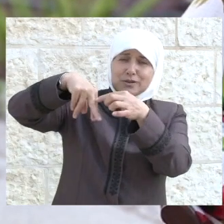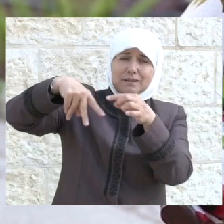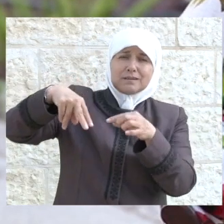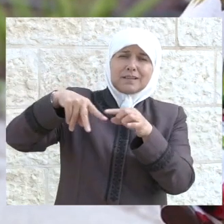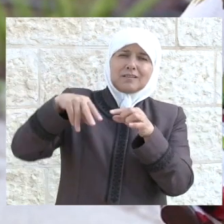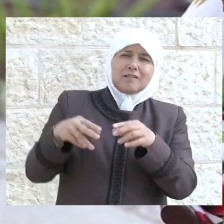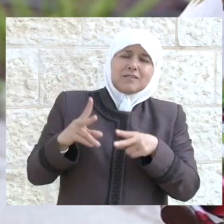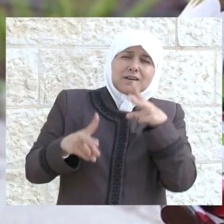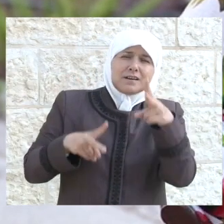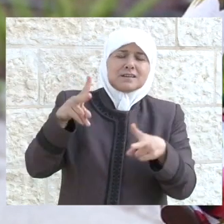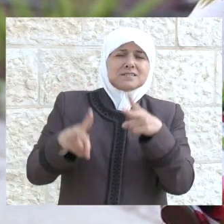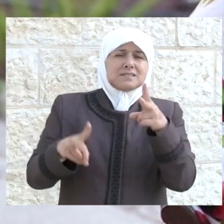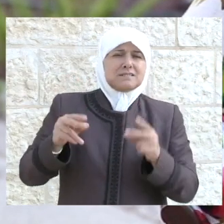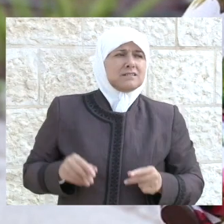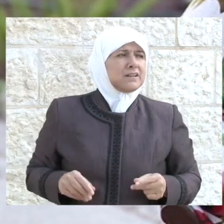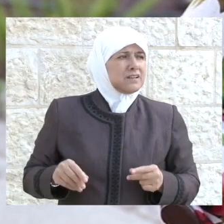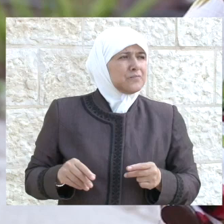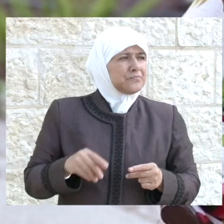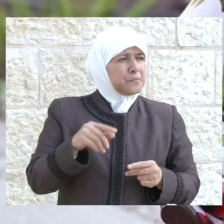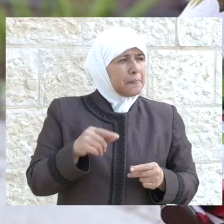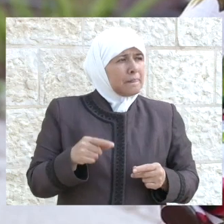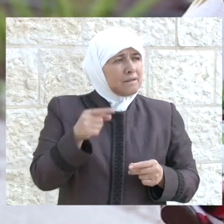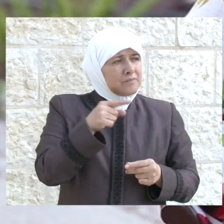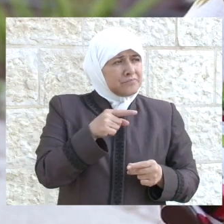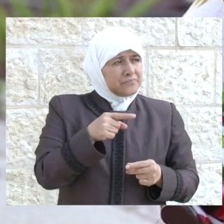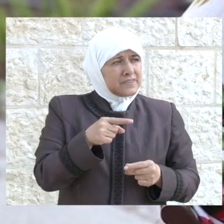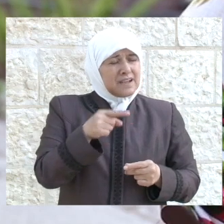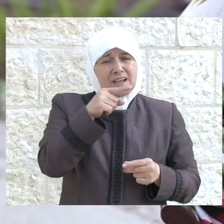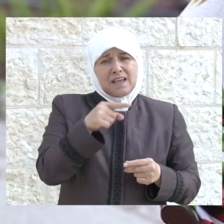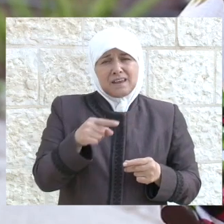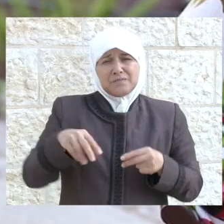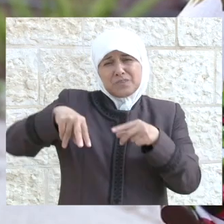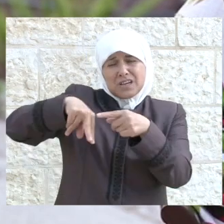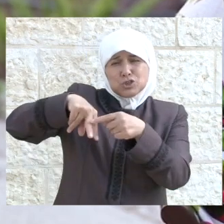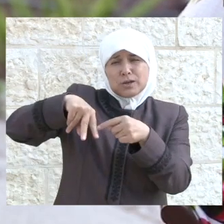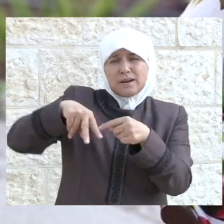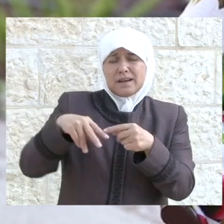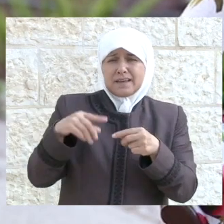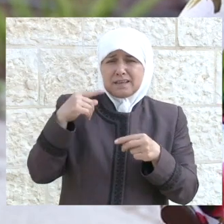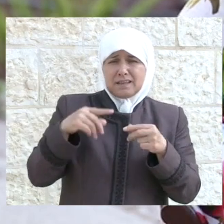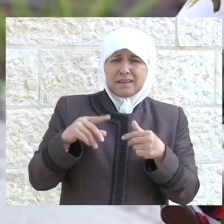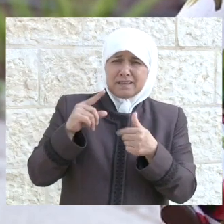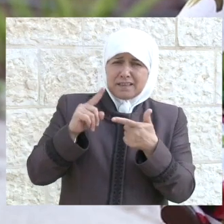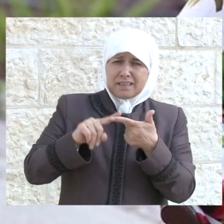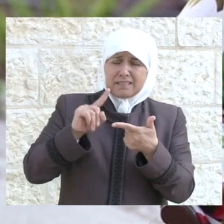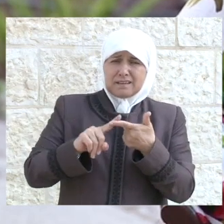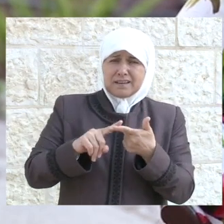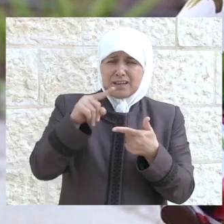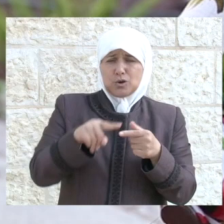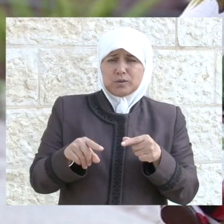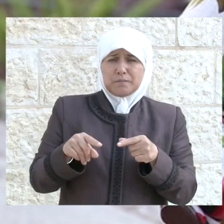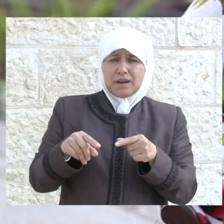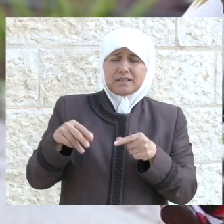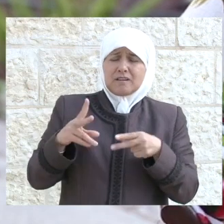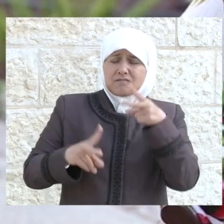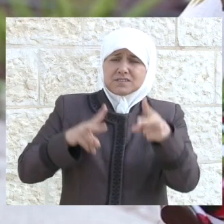كثير كبيرة بالنسبة إلي، لأنه ما كان في أماكن ثانية إني أركب فيها طرف صناعي بفلسطين. فتعرفت على جمعية اسمها جمعية